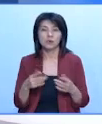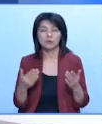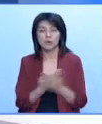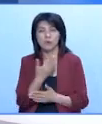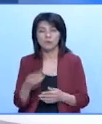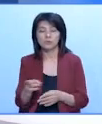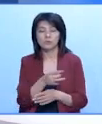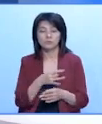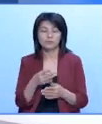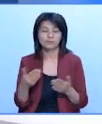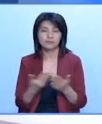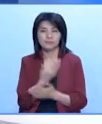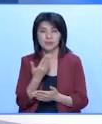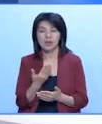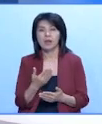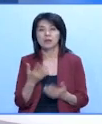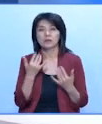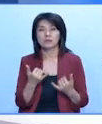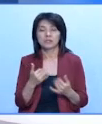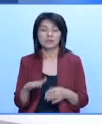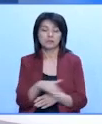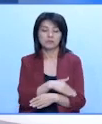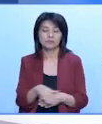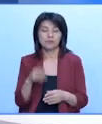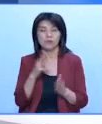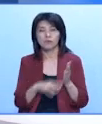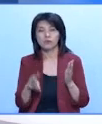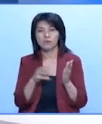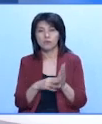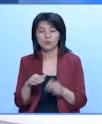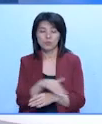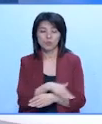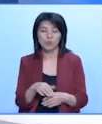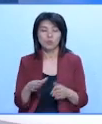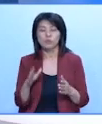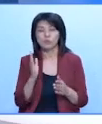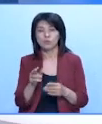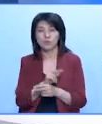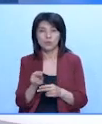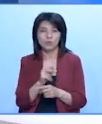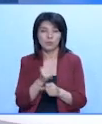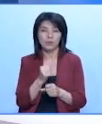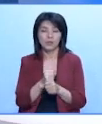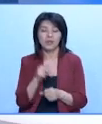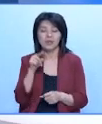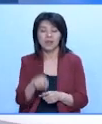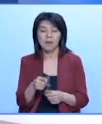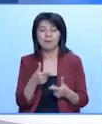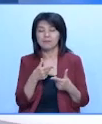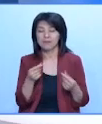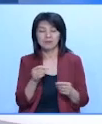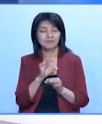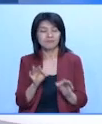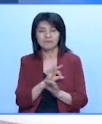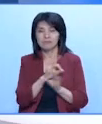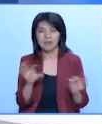Этим летом планируют сделать ремонт на 82 улицах Павлодара, в том числе 60 грунтовых дорогах, то есть там, где ранее никогда не